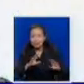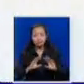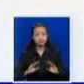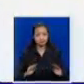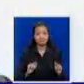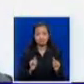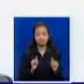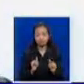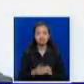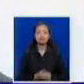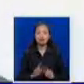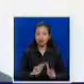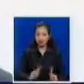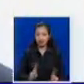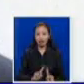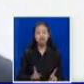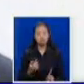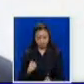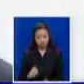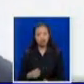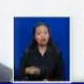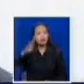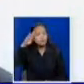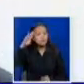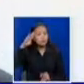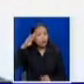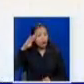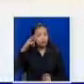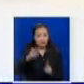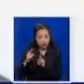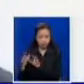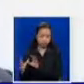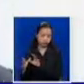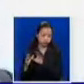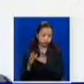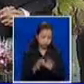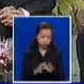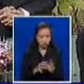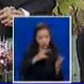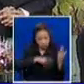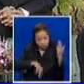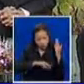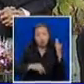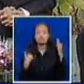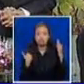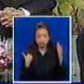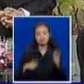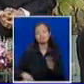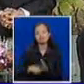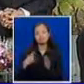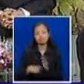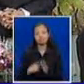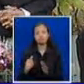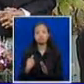ก็ต้องยังจำเป็นที่จะต้องใช้กองกำลังต่างๆในแง่ของการคุ้มครองนะครับซึ่งก็ทำอยู่นะครับแล้วก็เป็นเหตุผลหนึ่งที่ทำให้